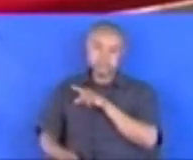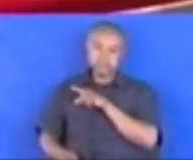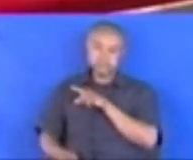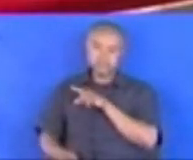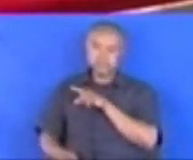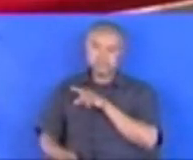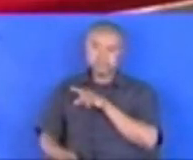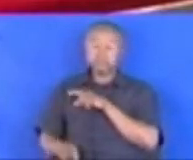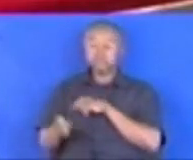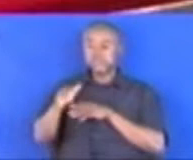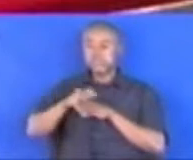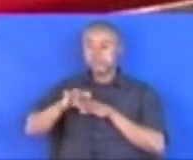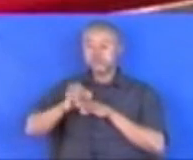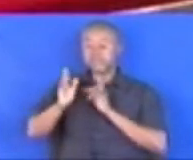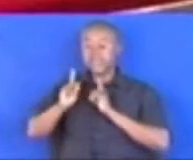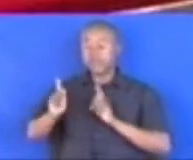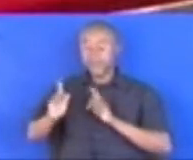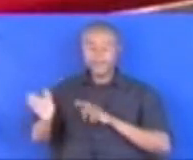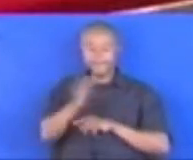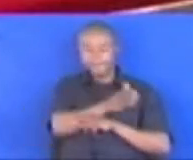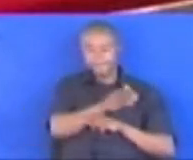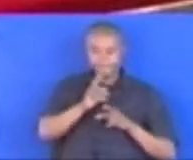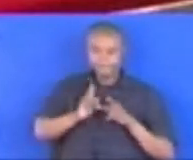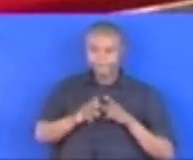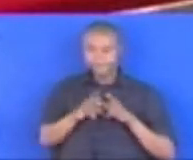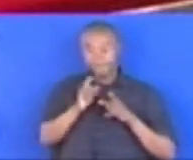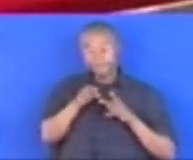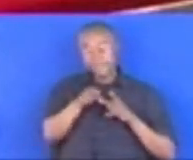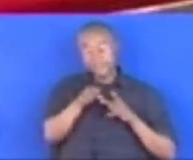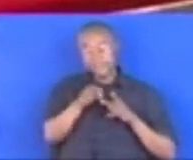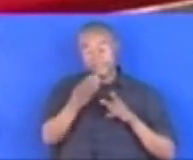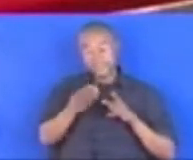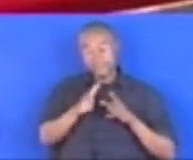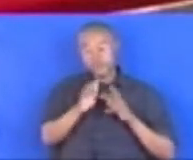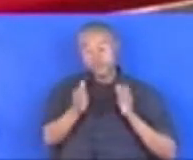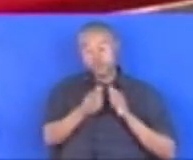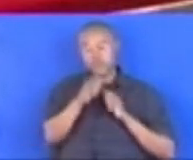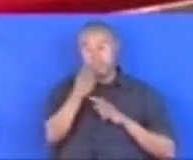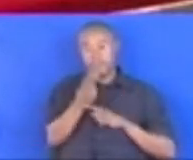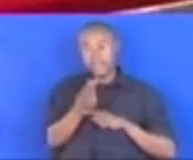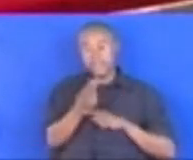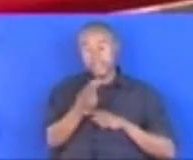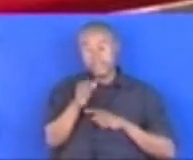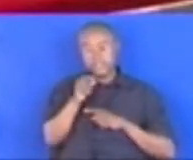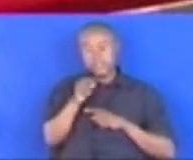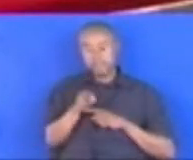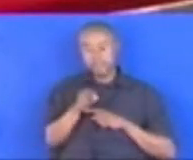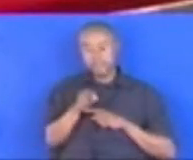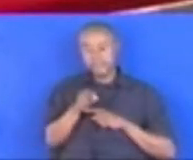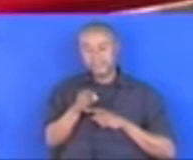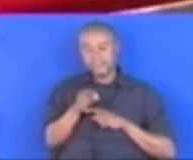28,725,929,000 kwa ajili ya matumizi ya kawaida, na kati ya fedha hizo shilingi bilioni